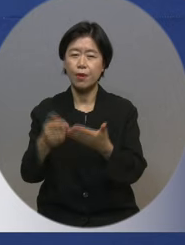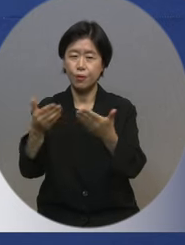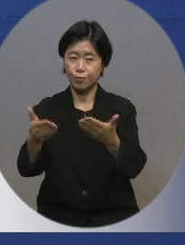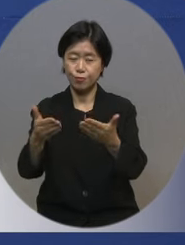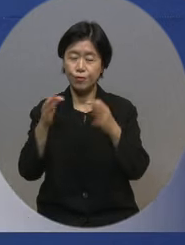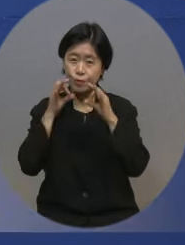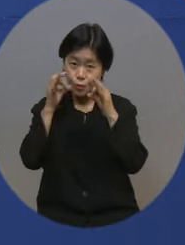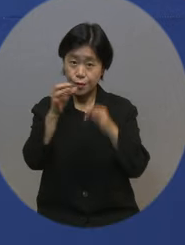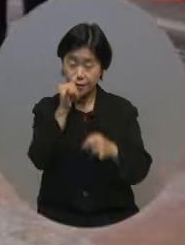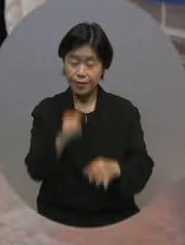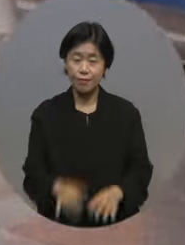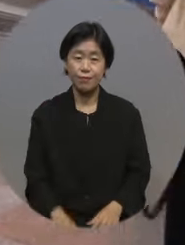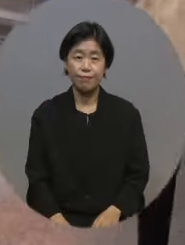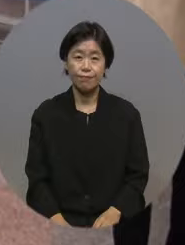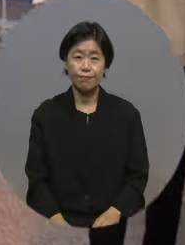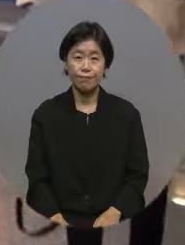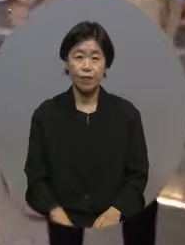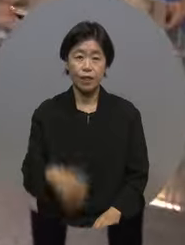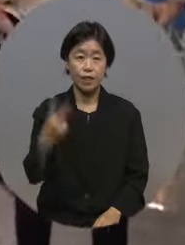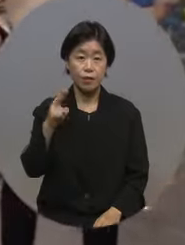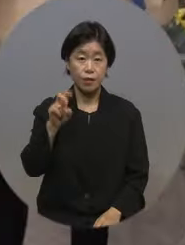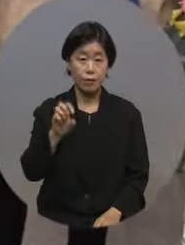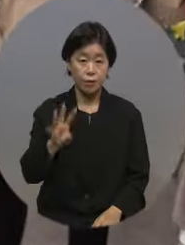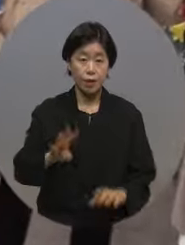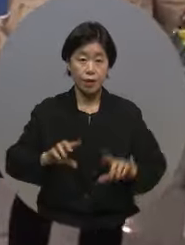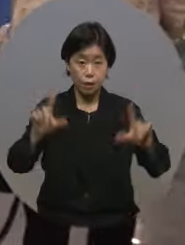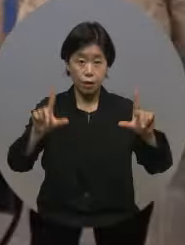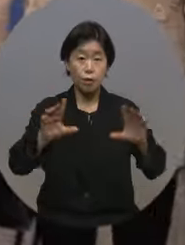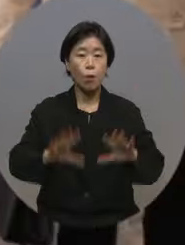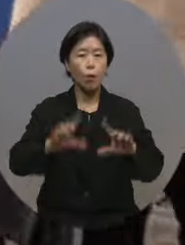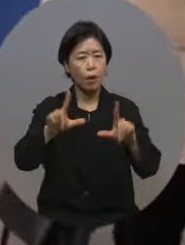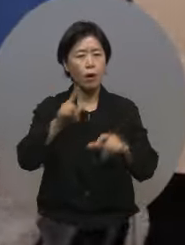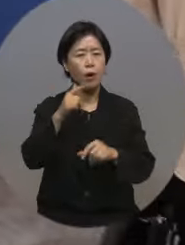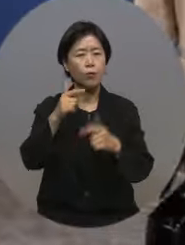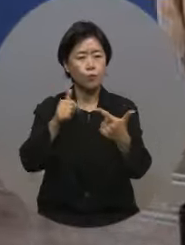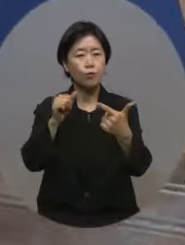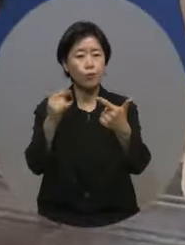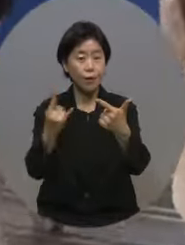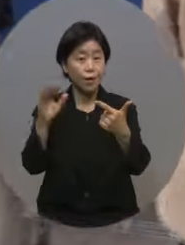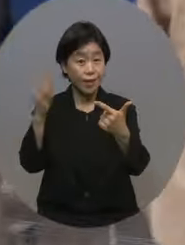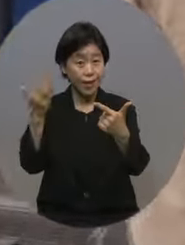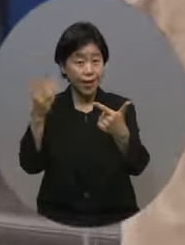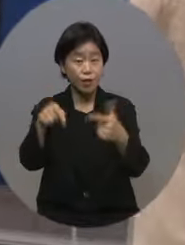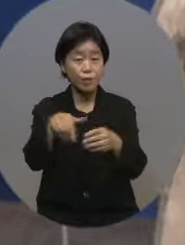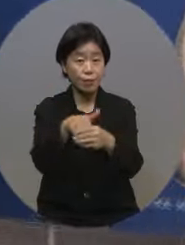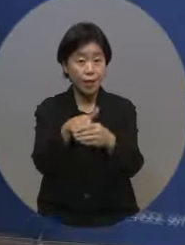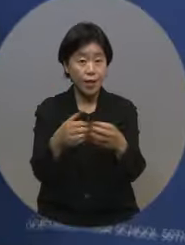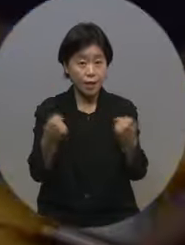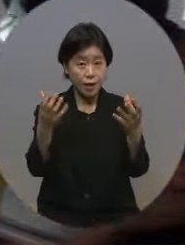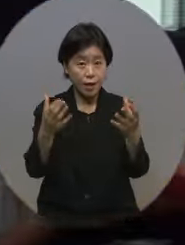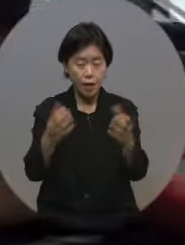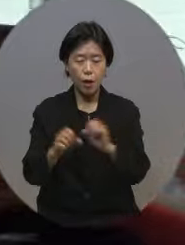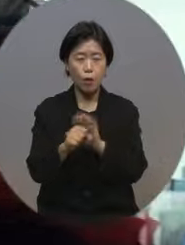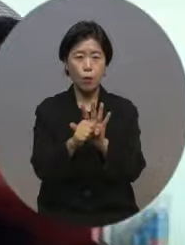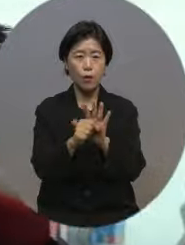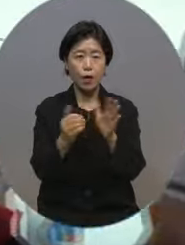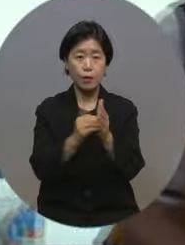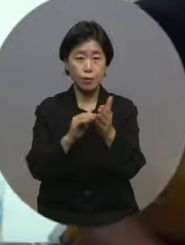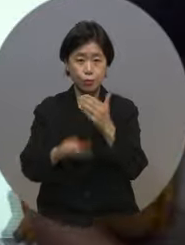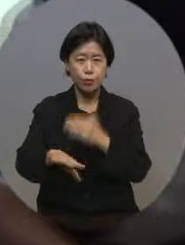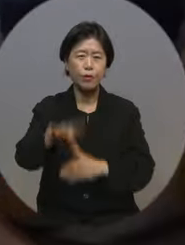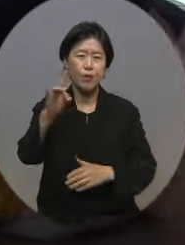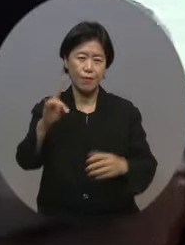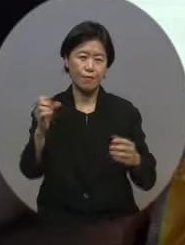시민과 함께하겠습니다. 2024년 올해로 6회를 맞는 청운문화제는 코로나 이후 처음으로 열리는